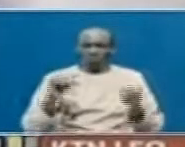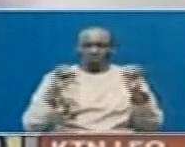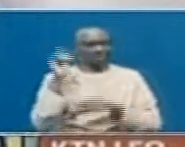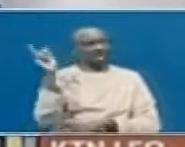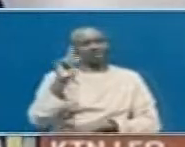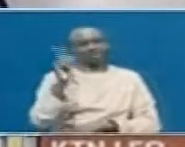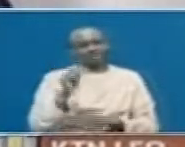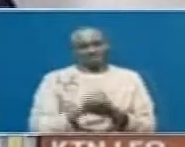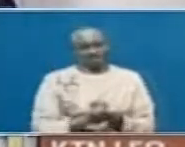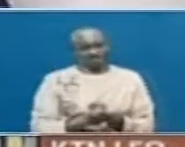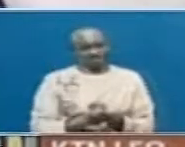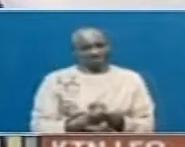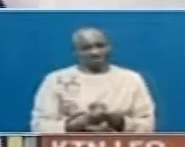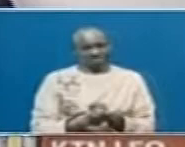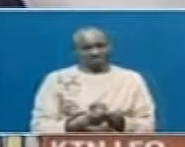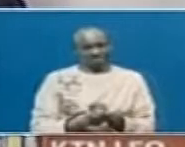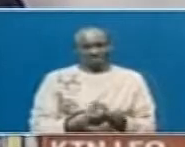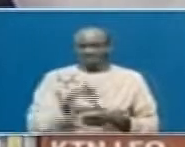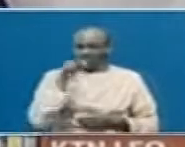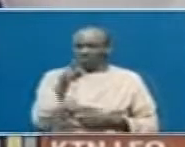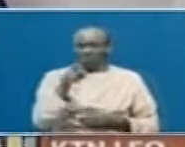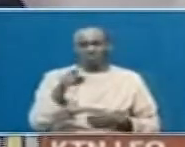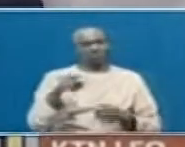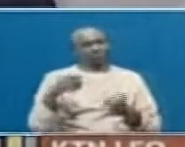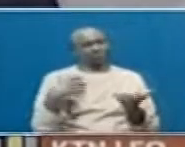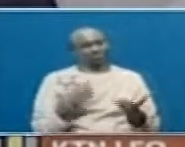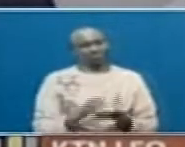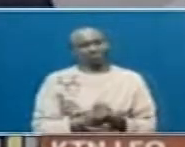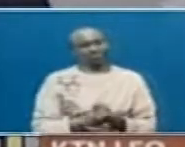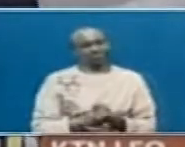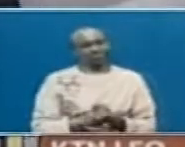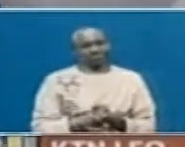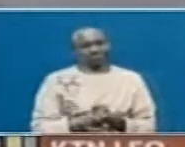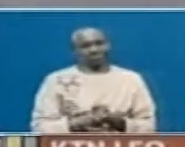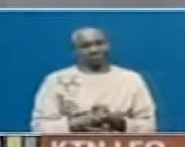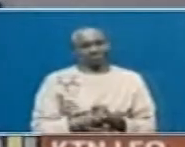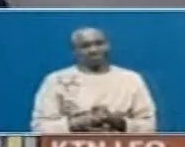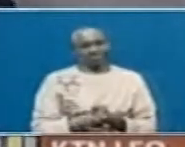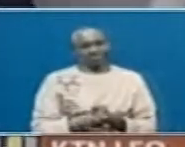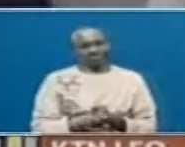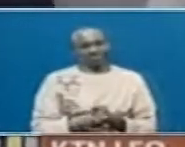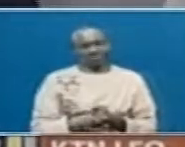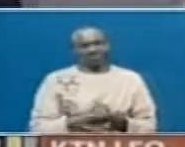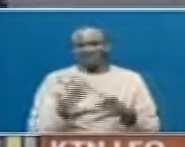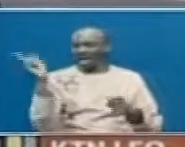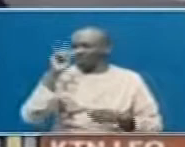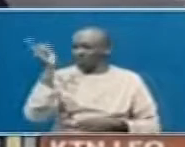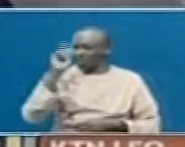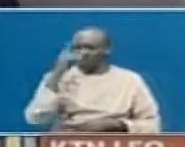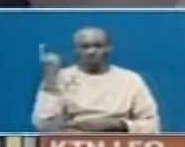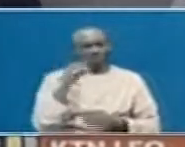Nairobi, yo, yo, yo, yo, ah, Nairobi.